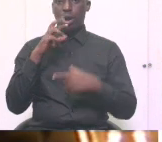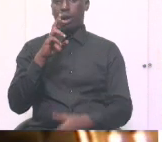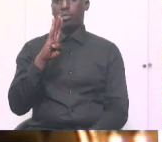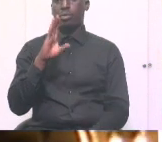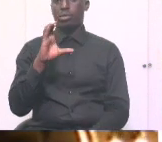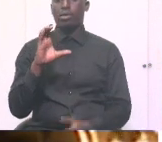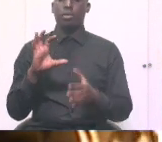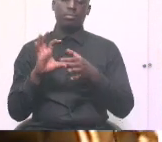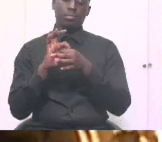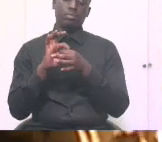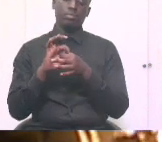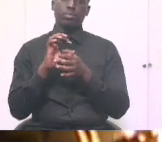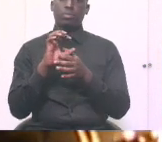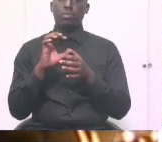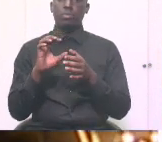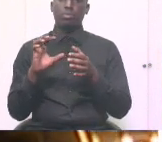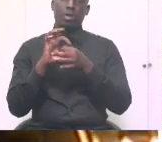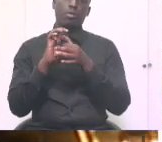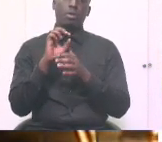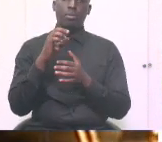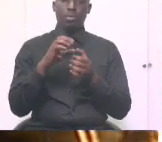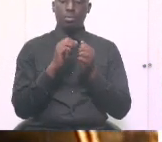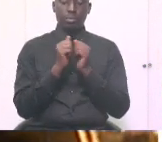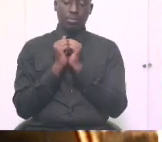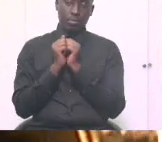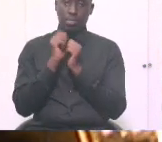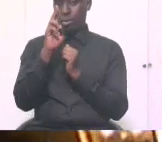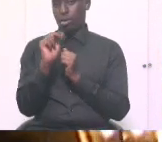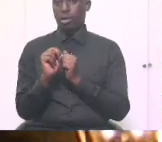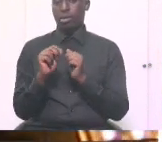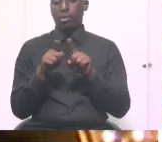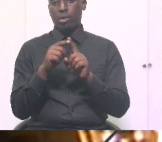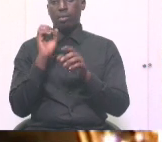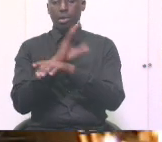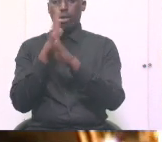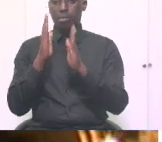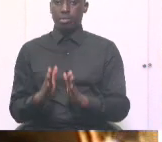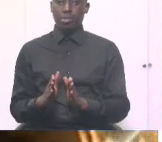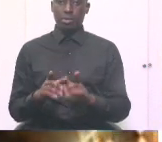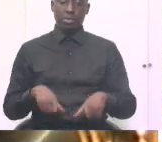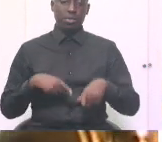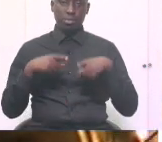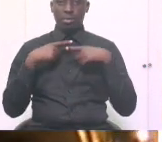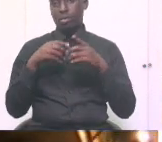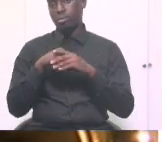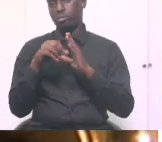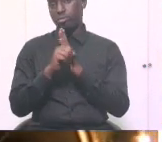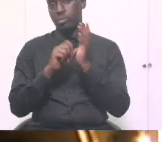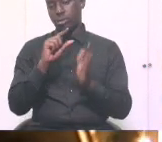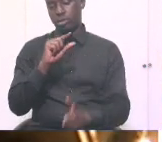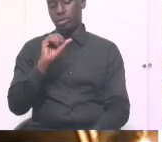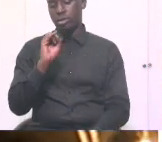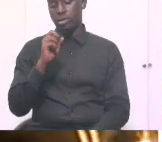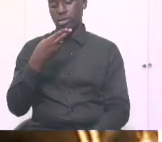n'ishami ry'umuryango w'abibumbye ryita ku mibereho y'abaturage mu Rwanda abajyanama b'ubuzima bo mu murenge wa Gishyita baravuga ko